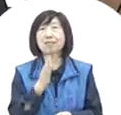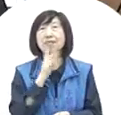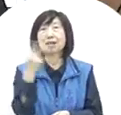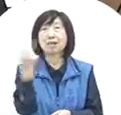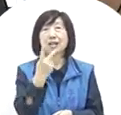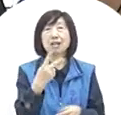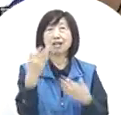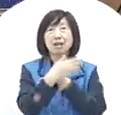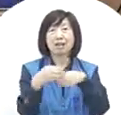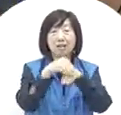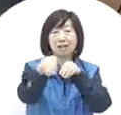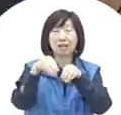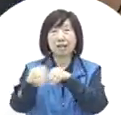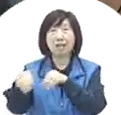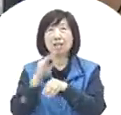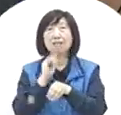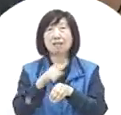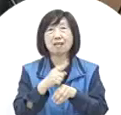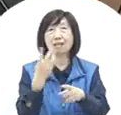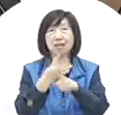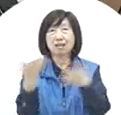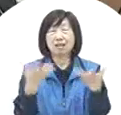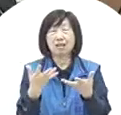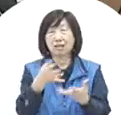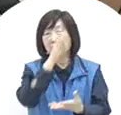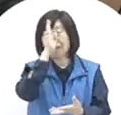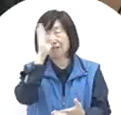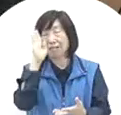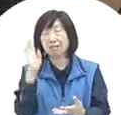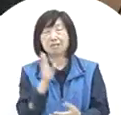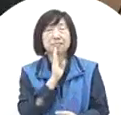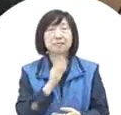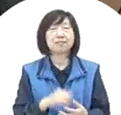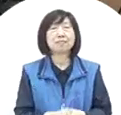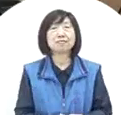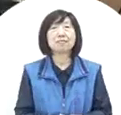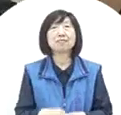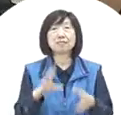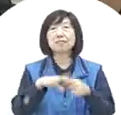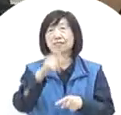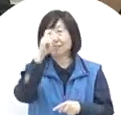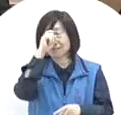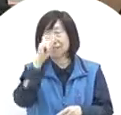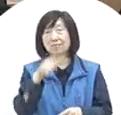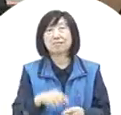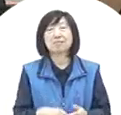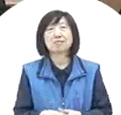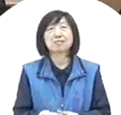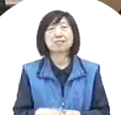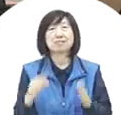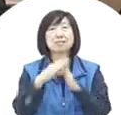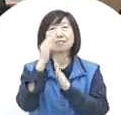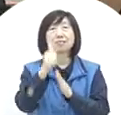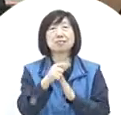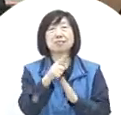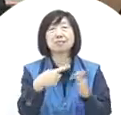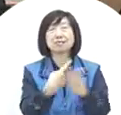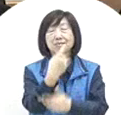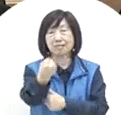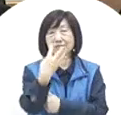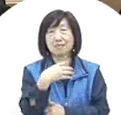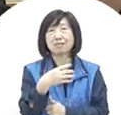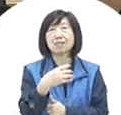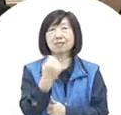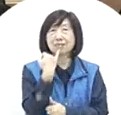队不只处理这个业务就非常繁重了。 所以 我希望在这边，局长，您只要告诉我好或不